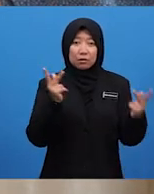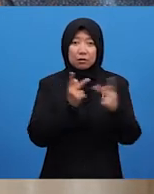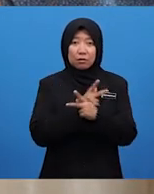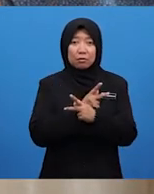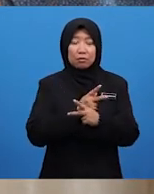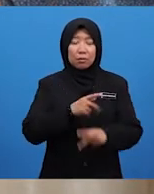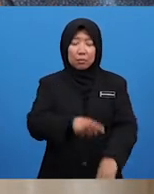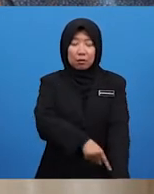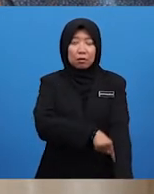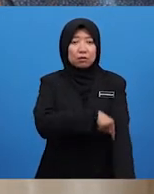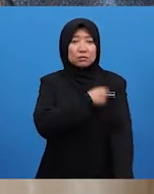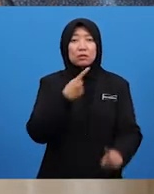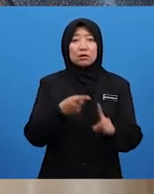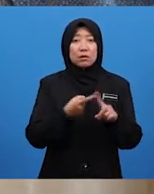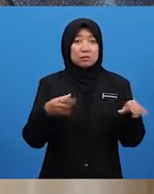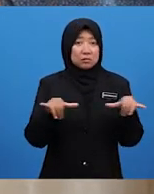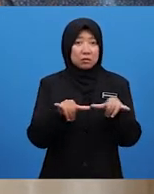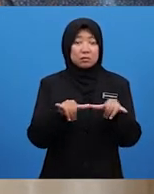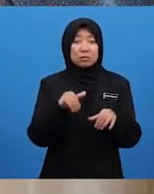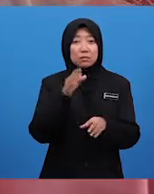panjang daripada saiz sebenar.